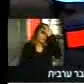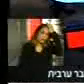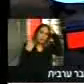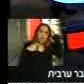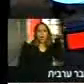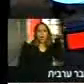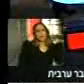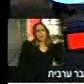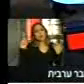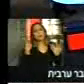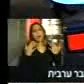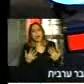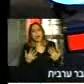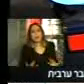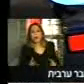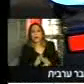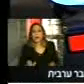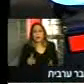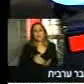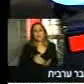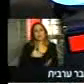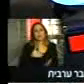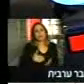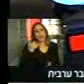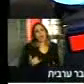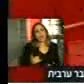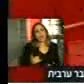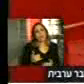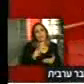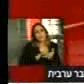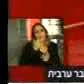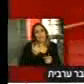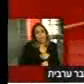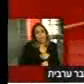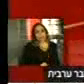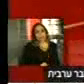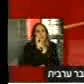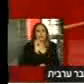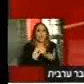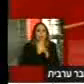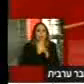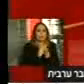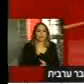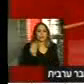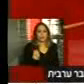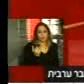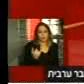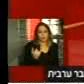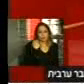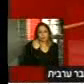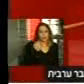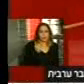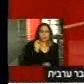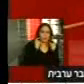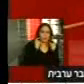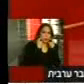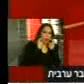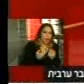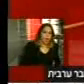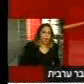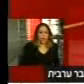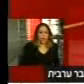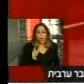האלגברה, ואם לא היה אותם, היינו היום ממשיכים לחכך אבנים כדי להפיק אש. כל מיני דברים שנשמעים לנו היום קצת מגוחכים. אבל מה שמדהים בסיפור